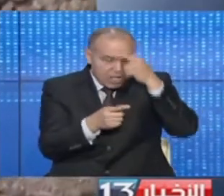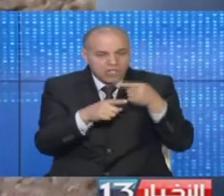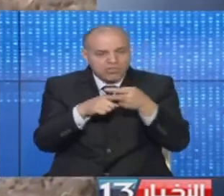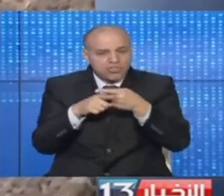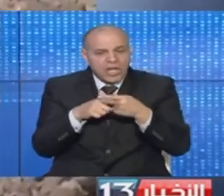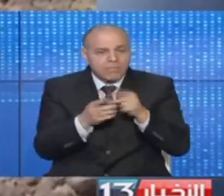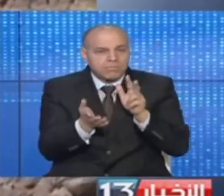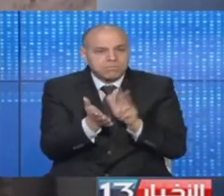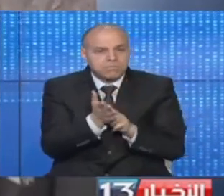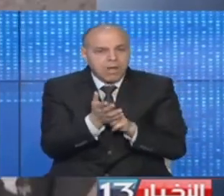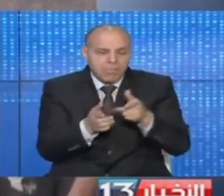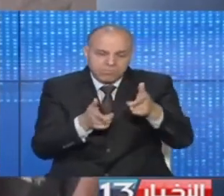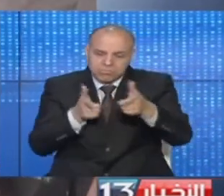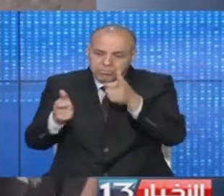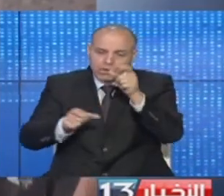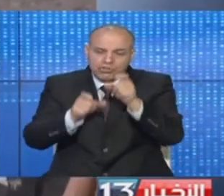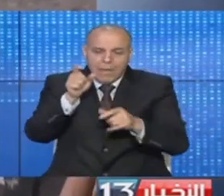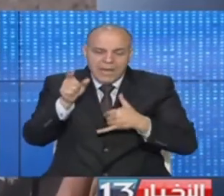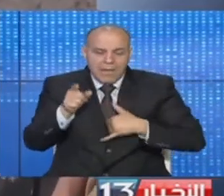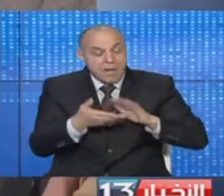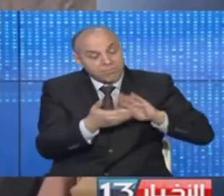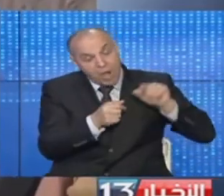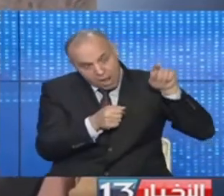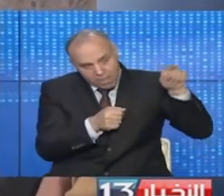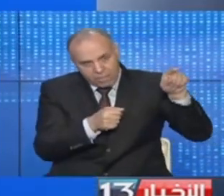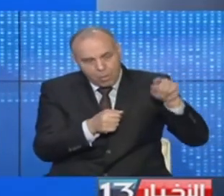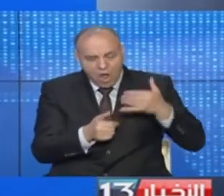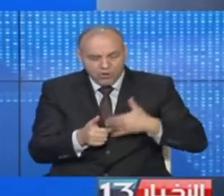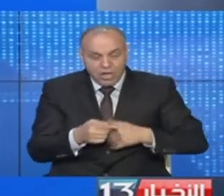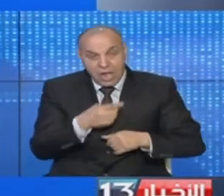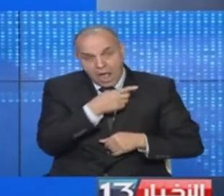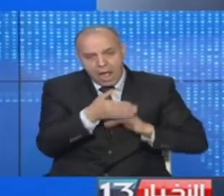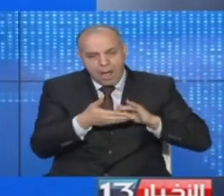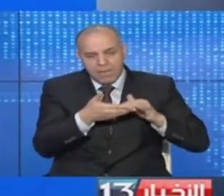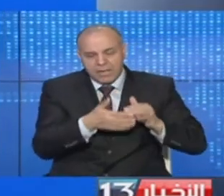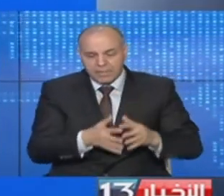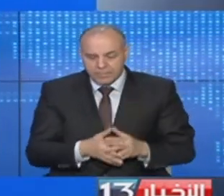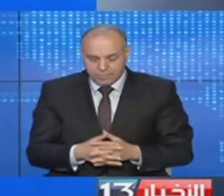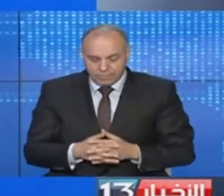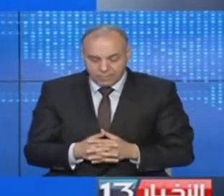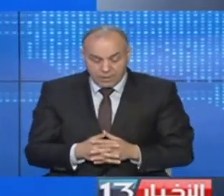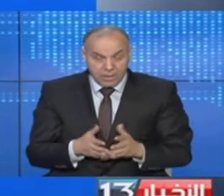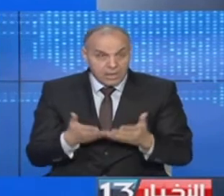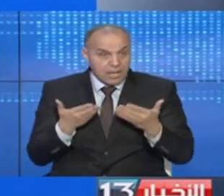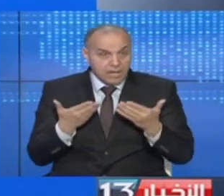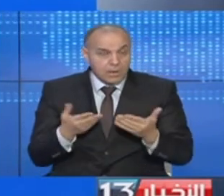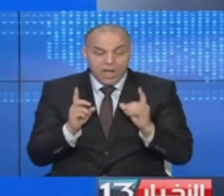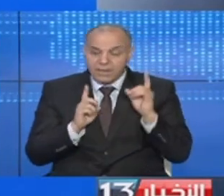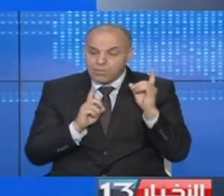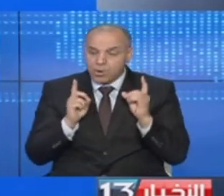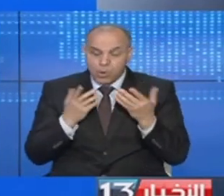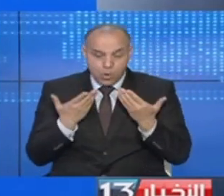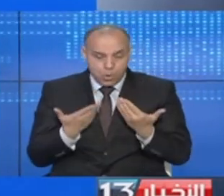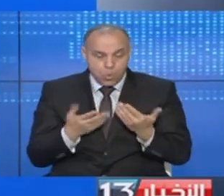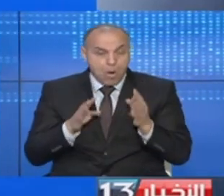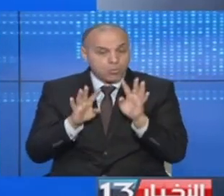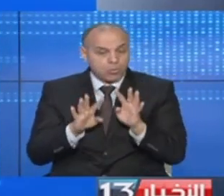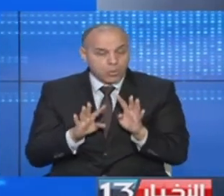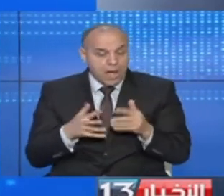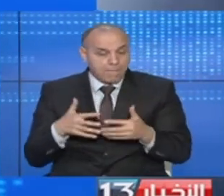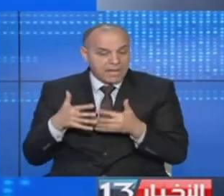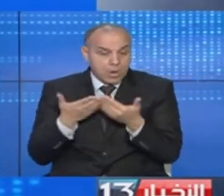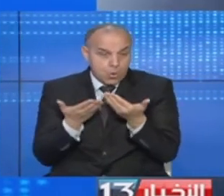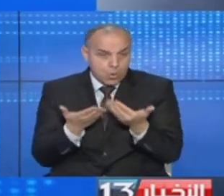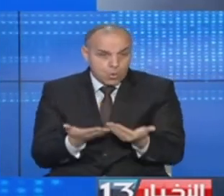شريكة فعلية في قتل أبناء الشعب اليمني وتجويعه. يبدأ الديمقراطيون في الكونغرس